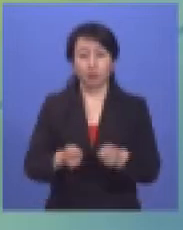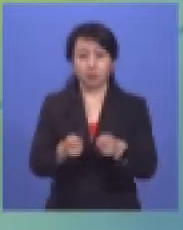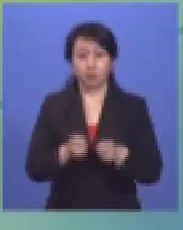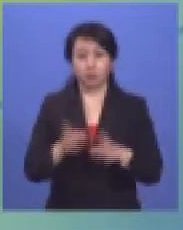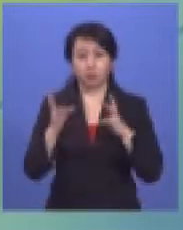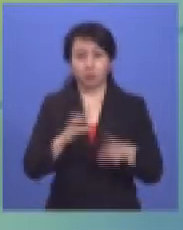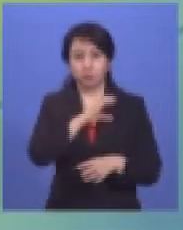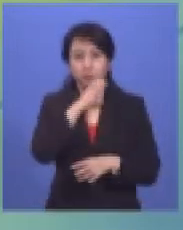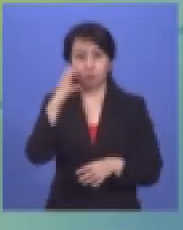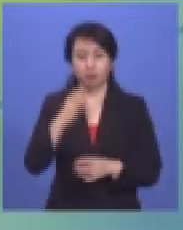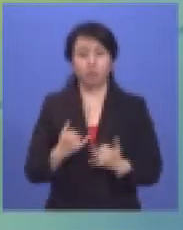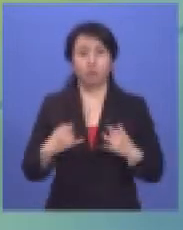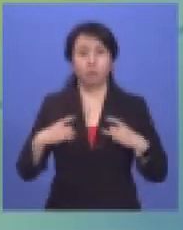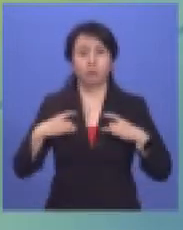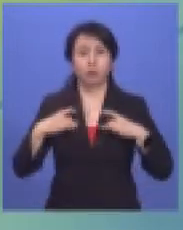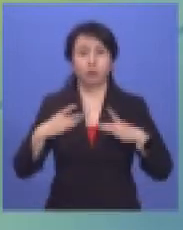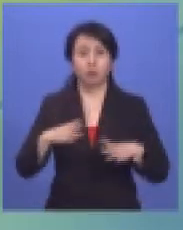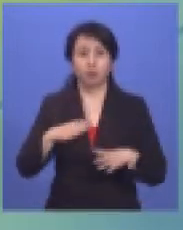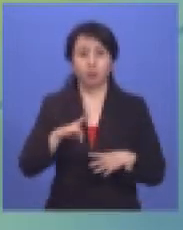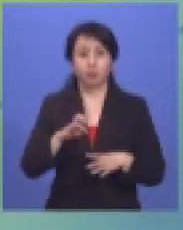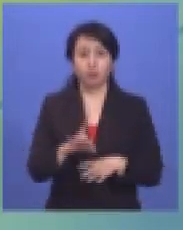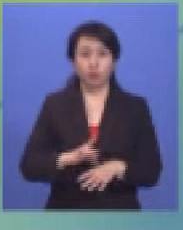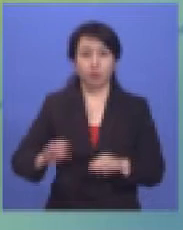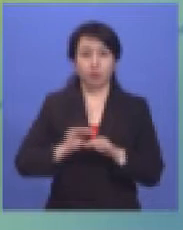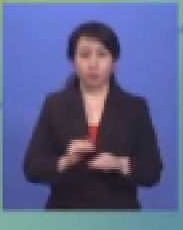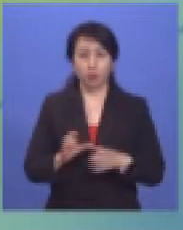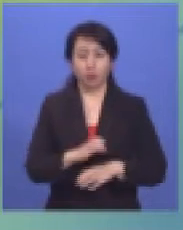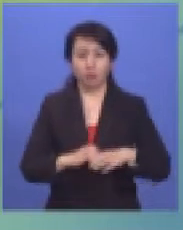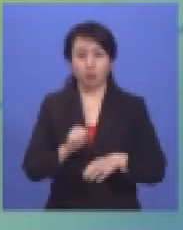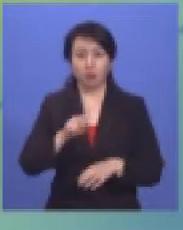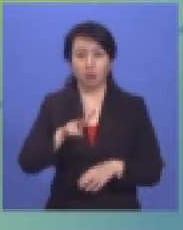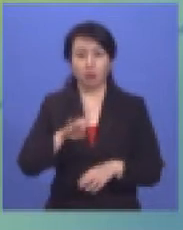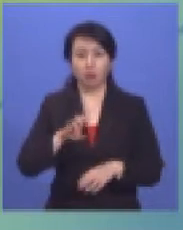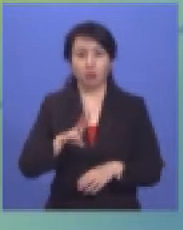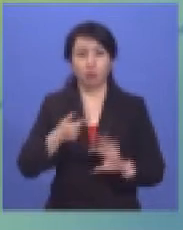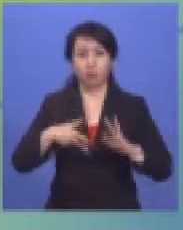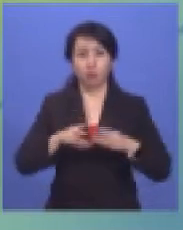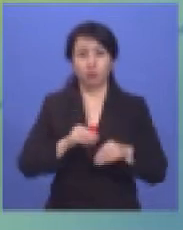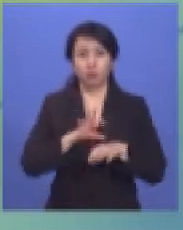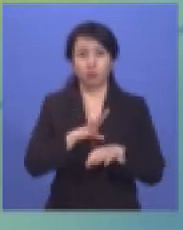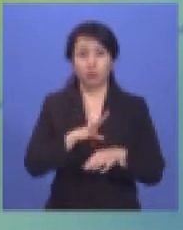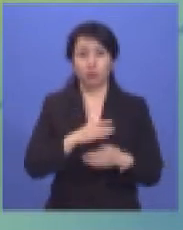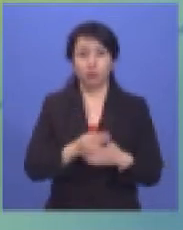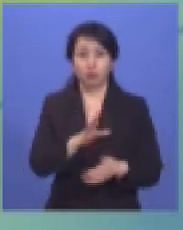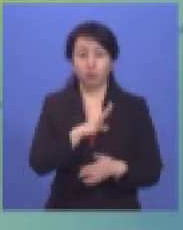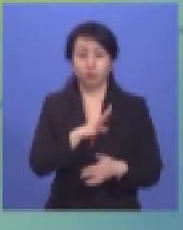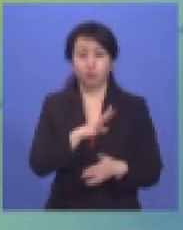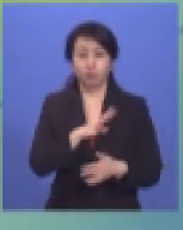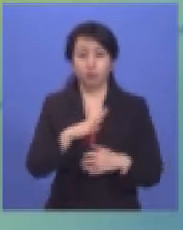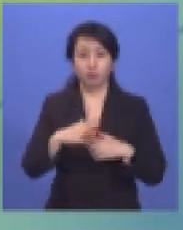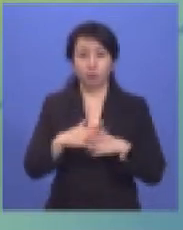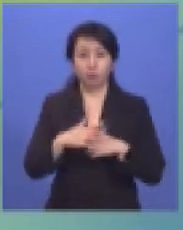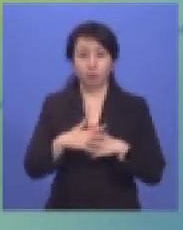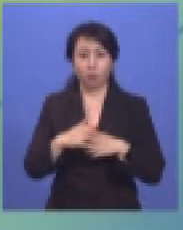В ДЧС СКО чествовали юных спасателей из Уалихановского района. Ребята из команды «Алау» результативно выступили на недавно прошедшем